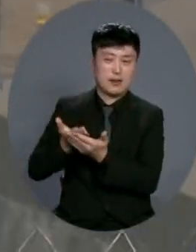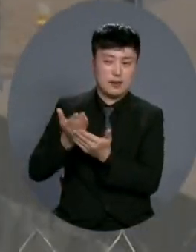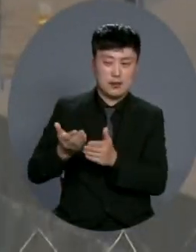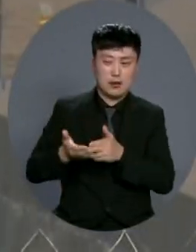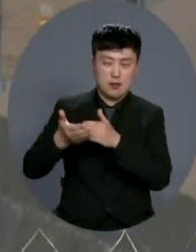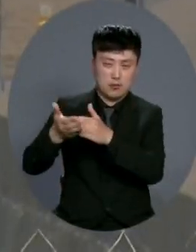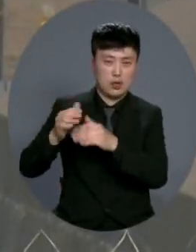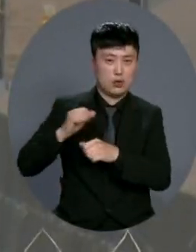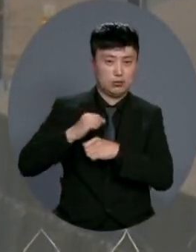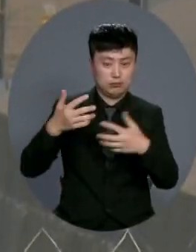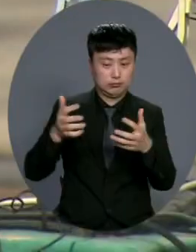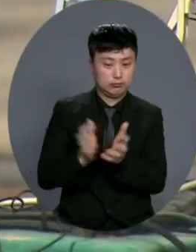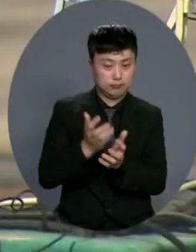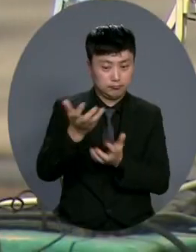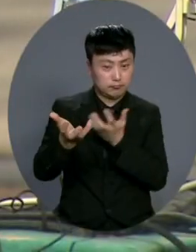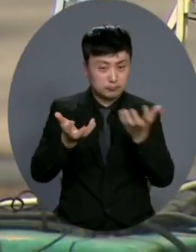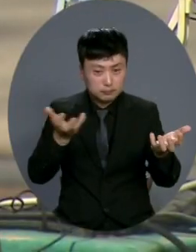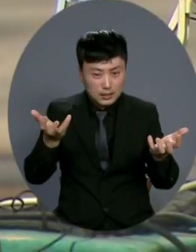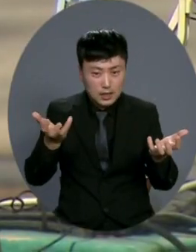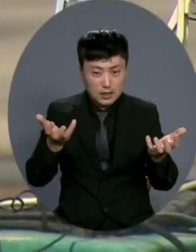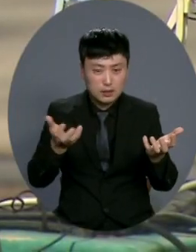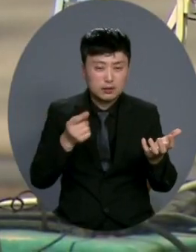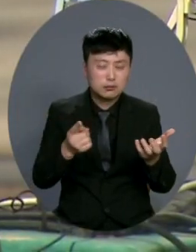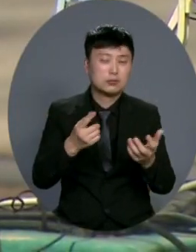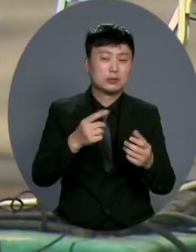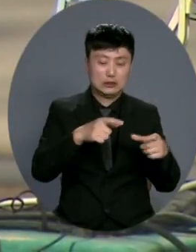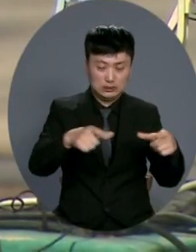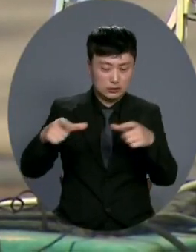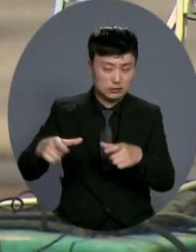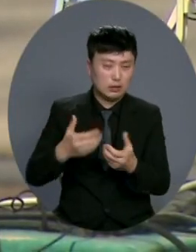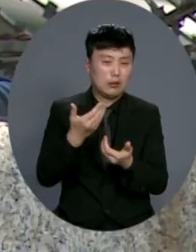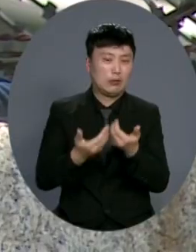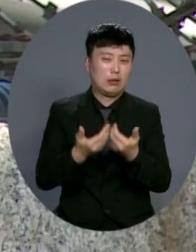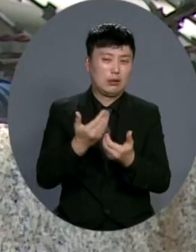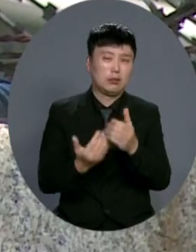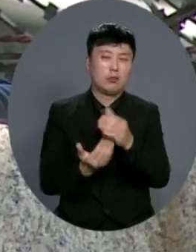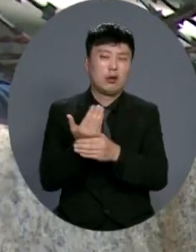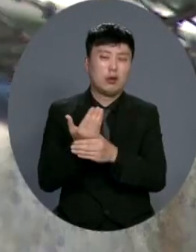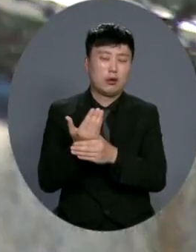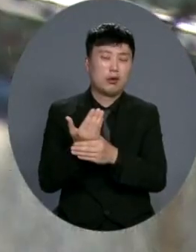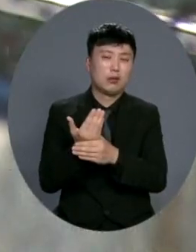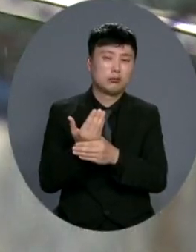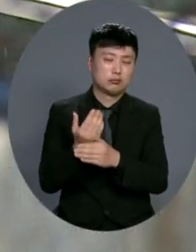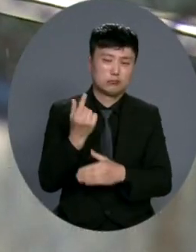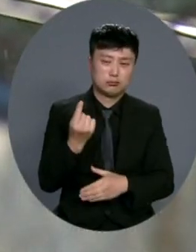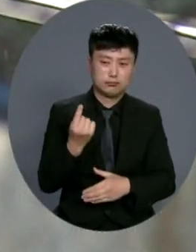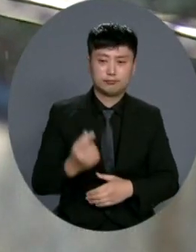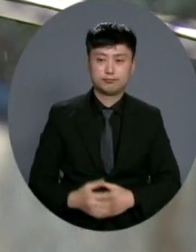군부대 이전 사업이 또 다른 지역 갈등으로 번지지 않을까 우려됩니다. MBC 뉴스 김은혜입니다.